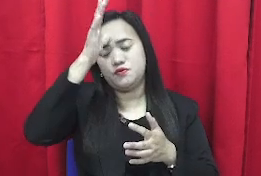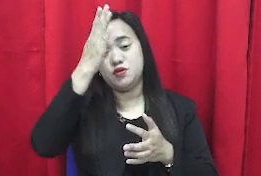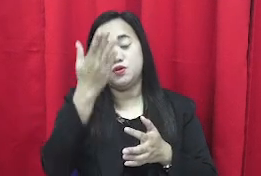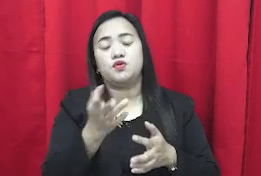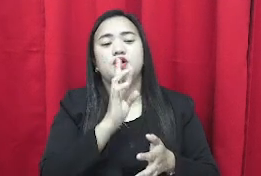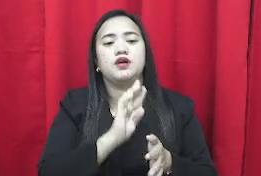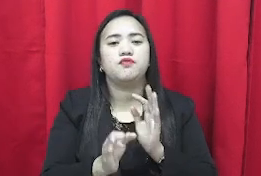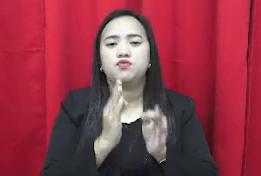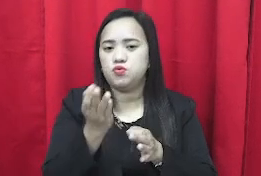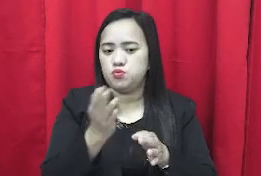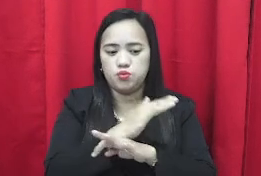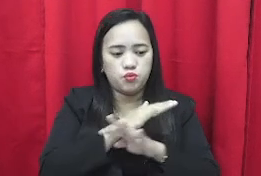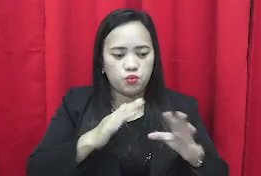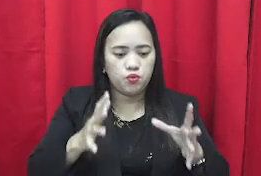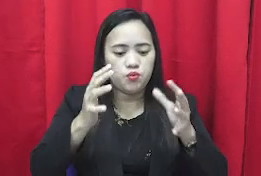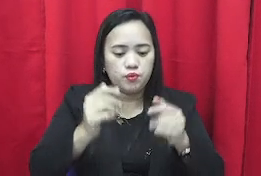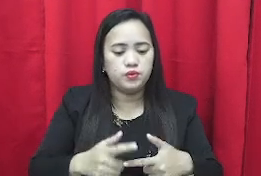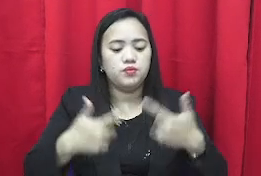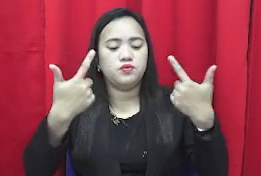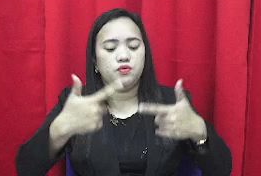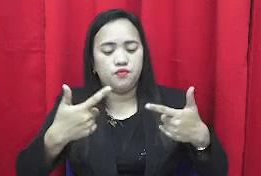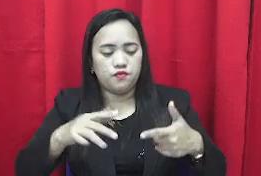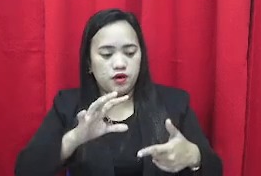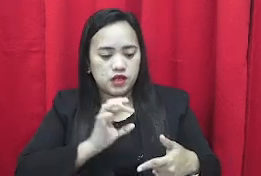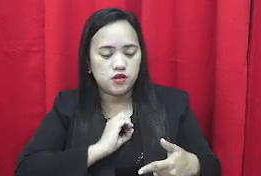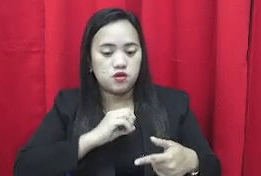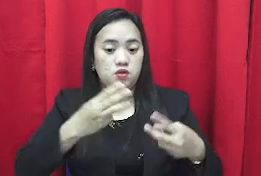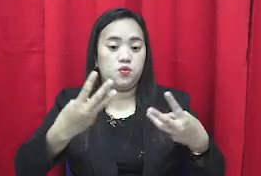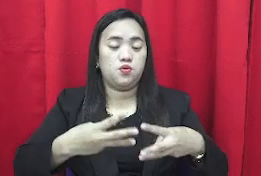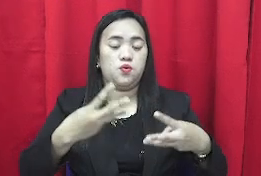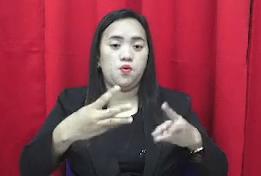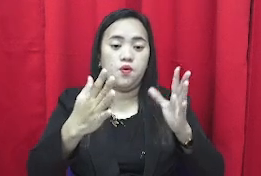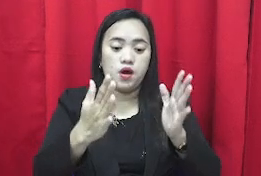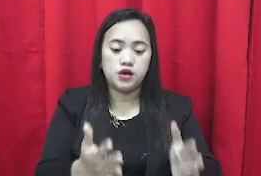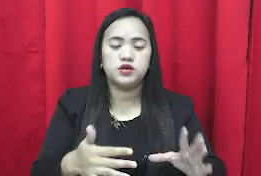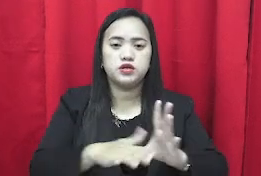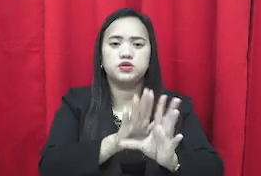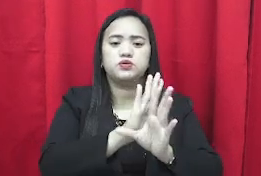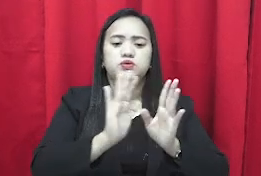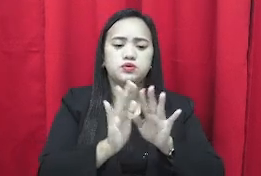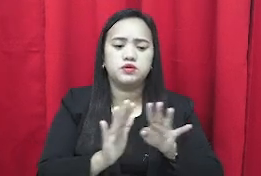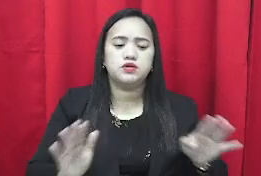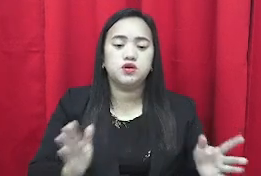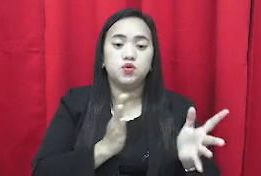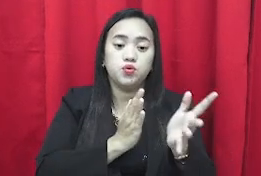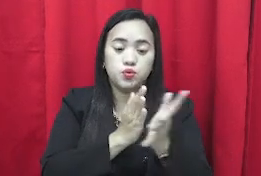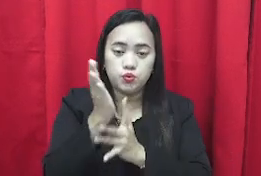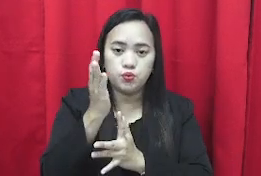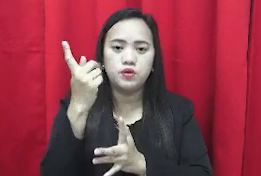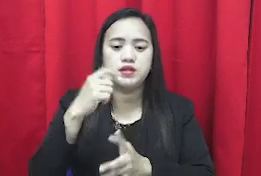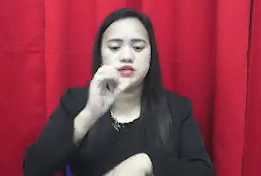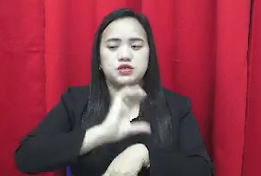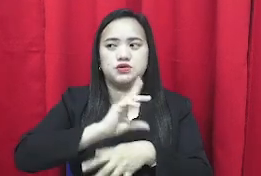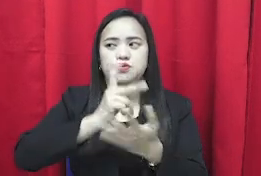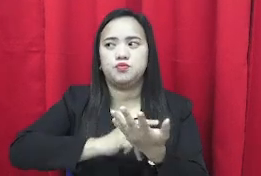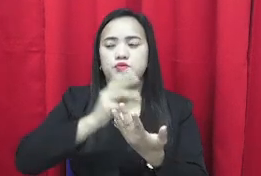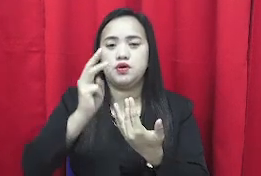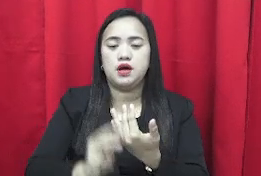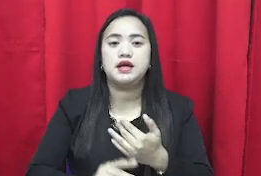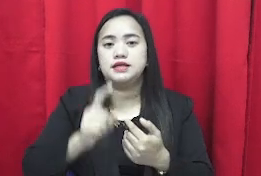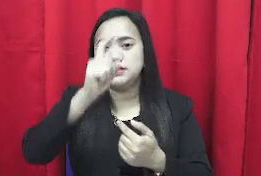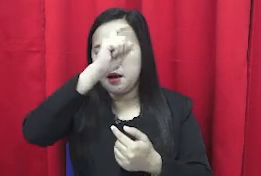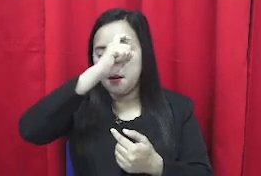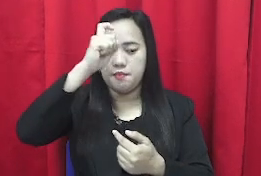kung kung hindi mo ipinaglalaban ang iyong anak na sa pamamagitan ng programang ito ah ng summer